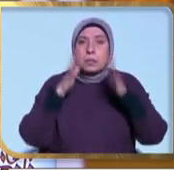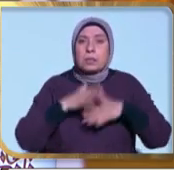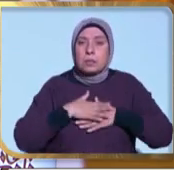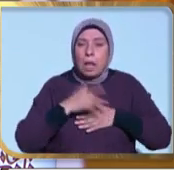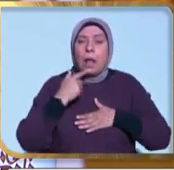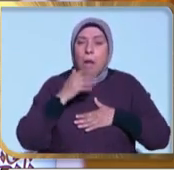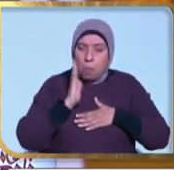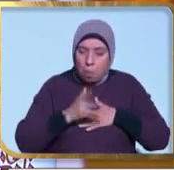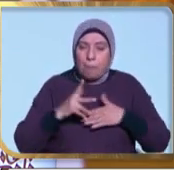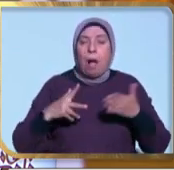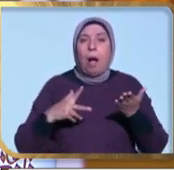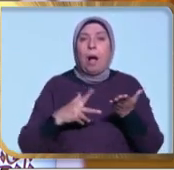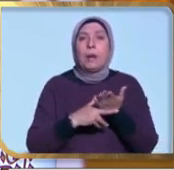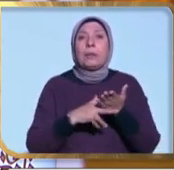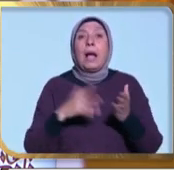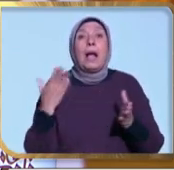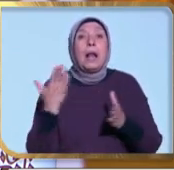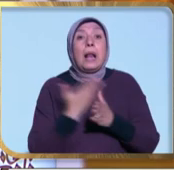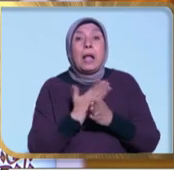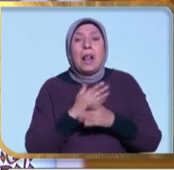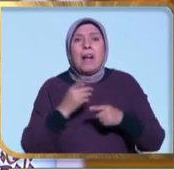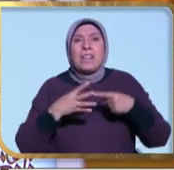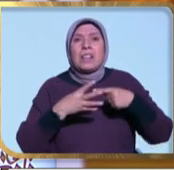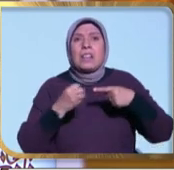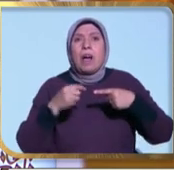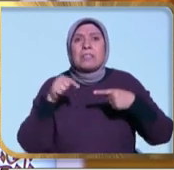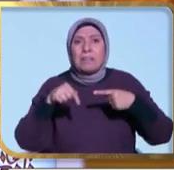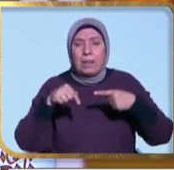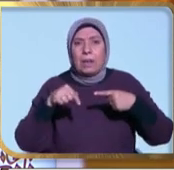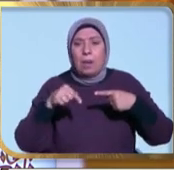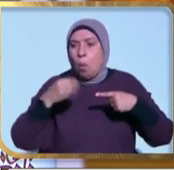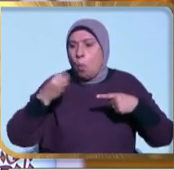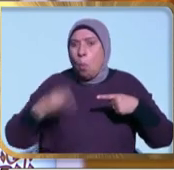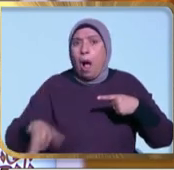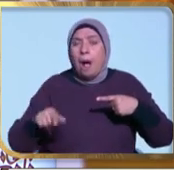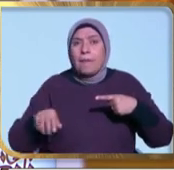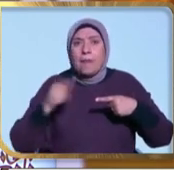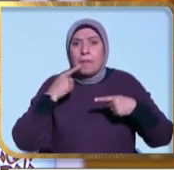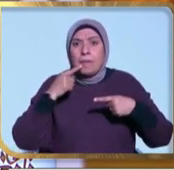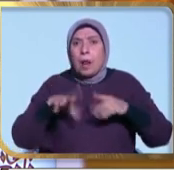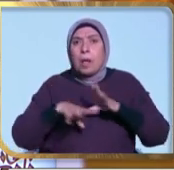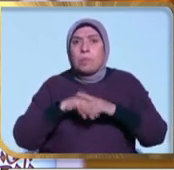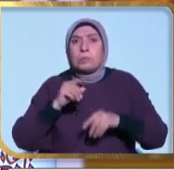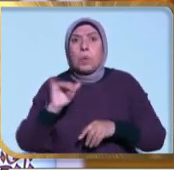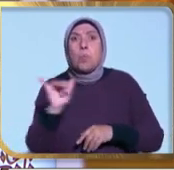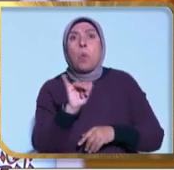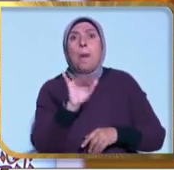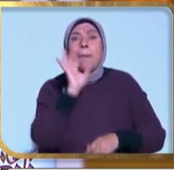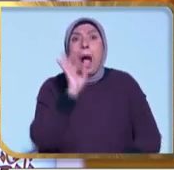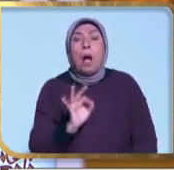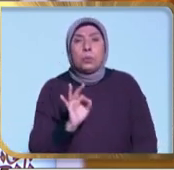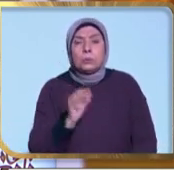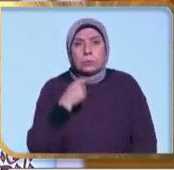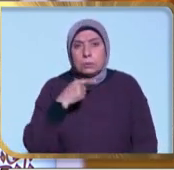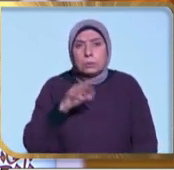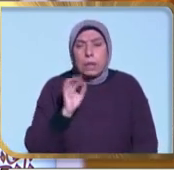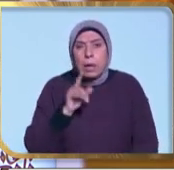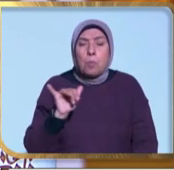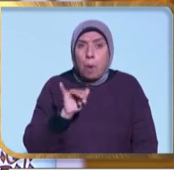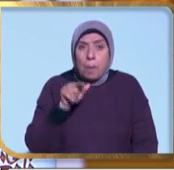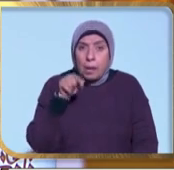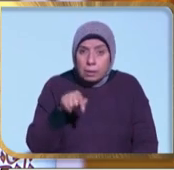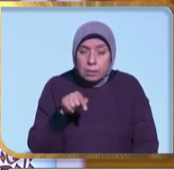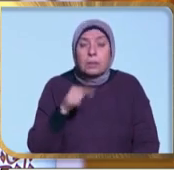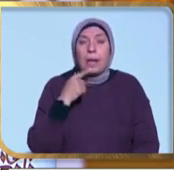ل لاستنقاذ شيء يعني او ان انا اعمل حاجه معينه ضروره يعني ده يندرج تحت